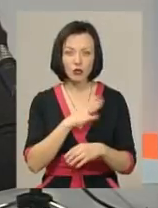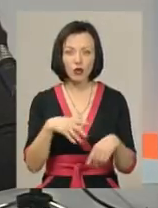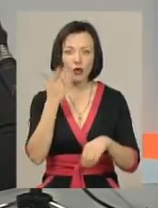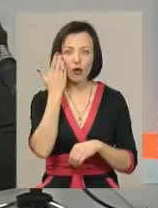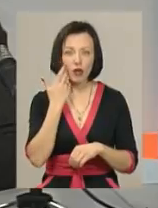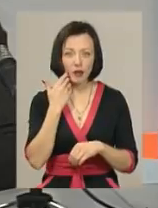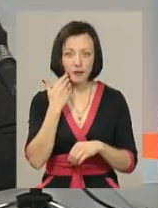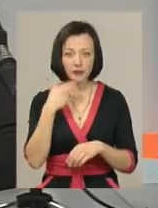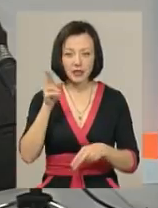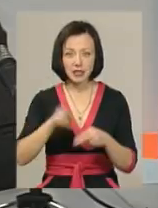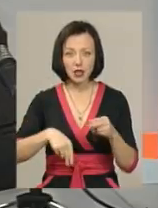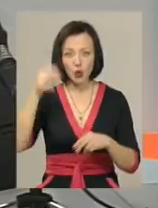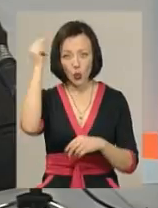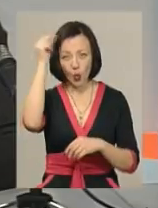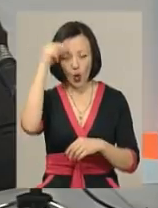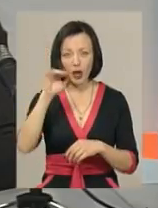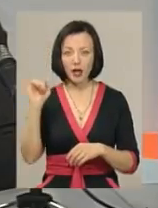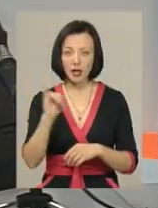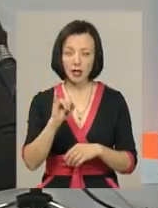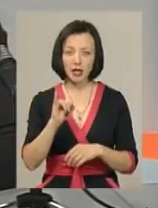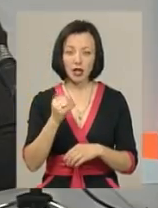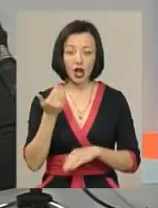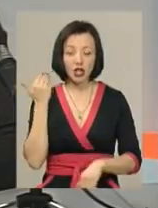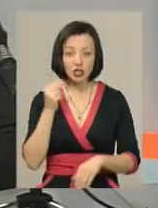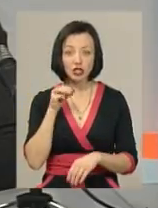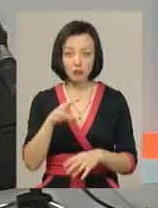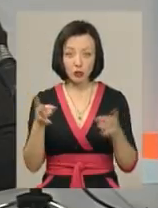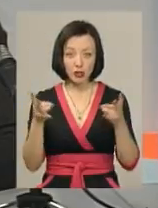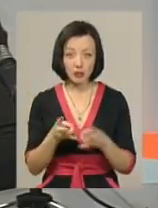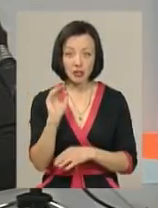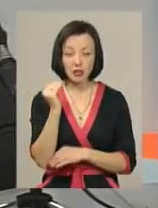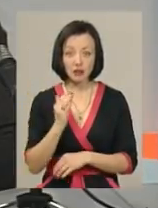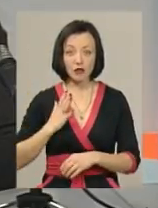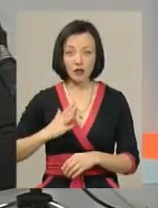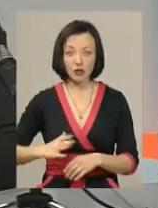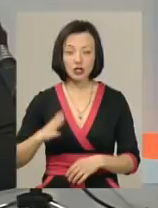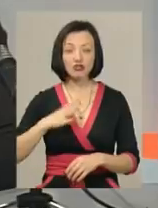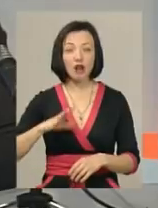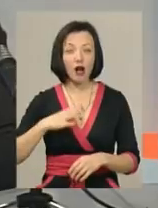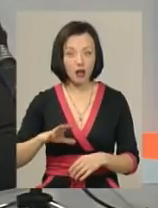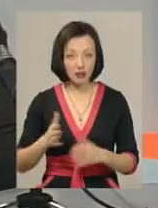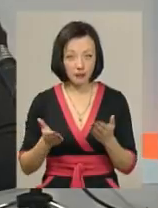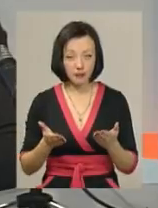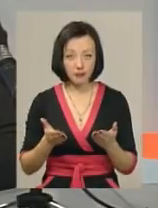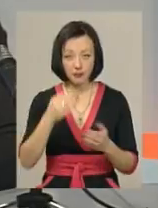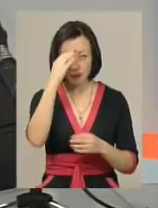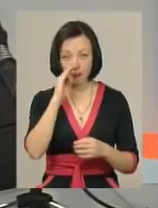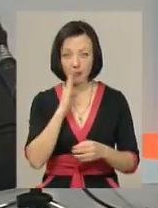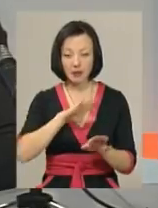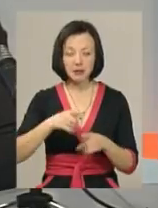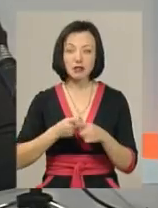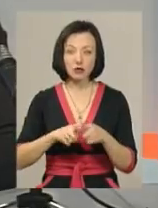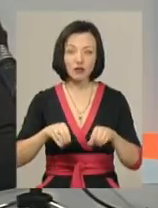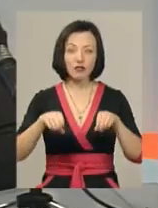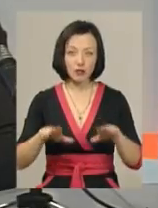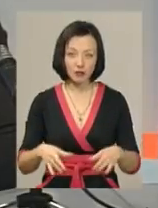коли Закінчились уроки і раніше ніж потрібно було і дитині довелося чекати і звичайно після цього